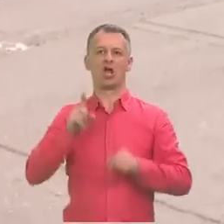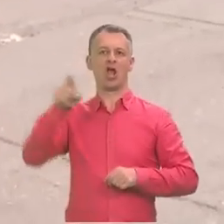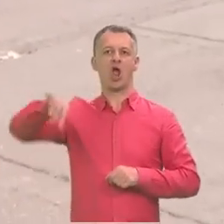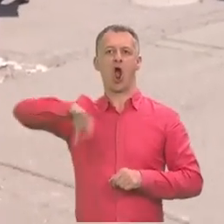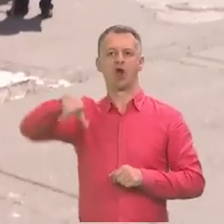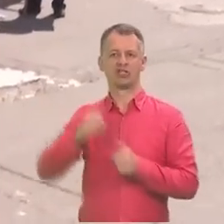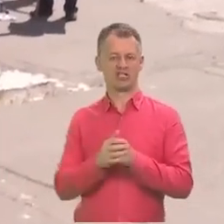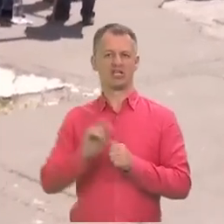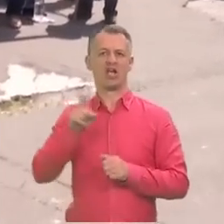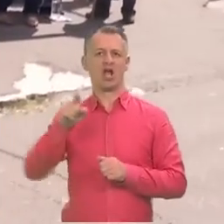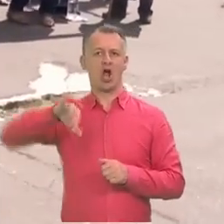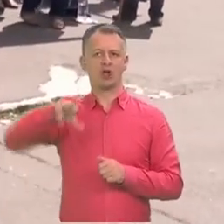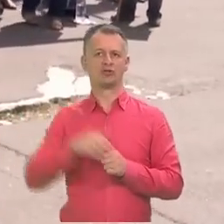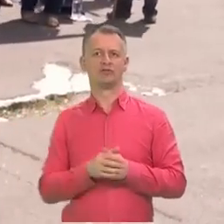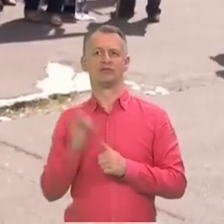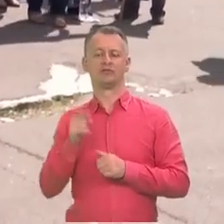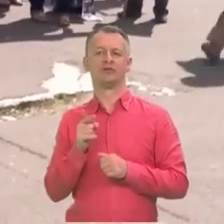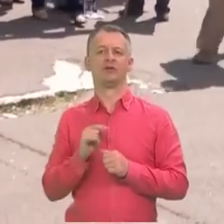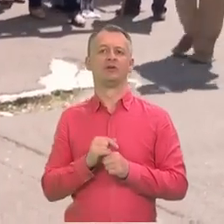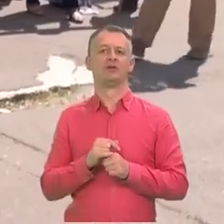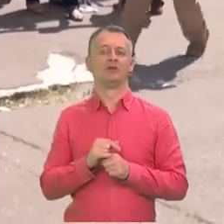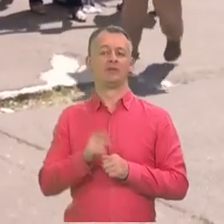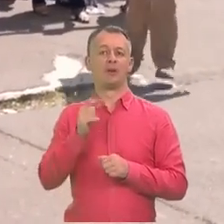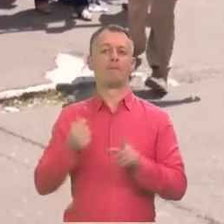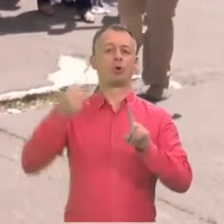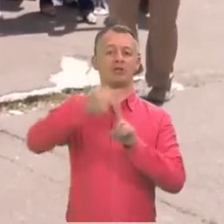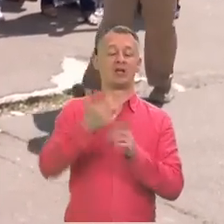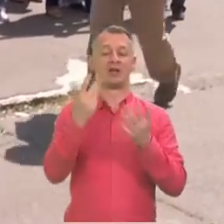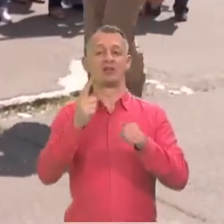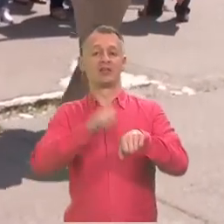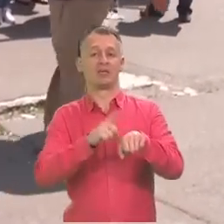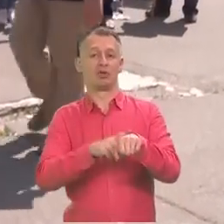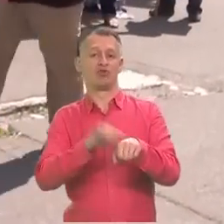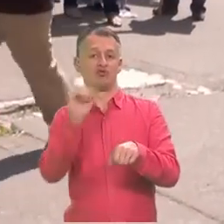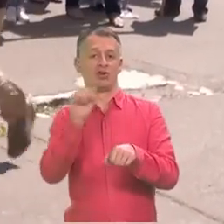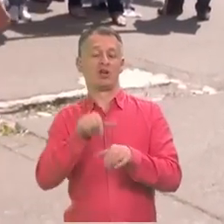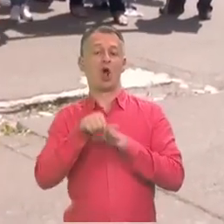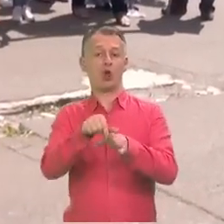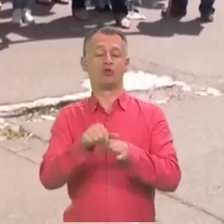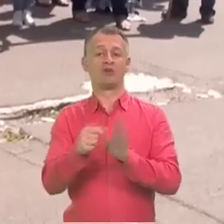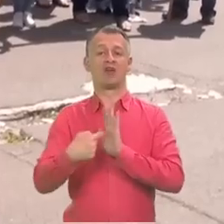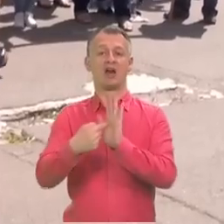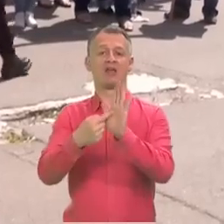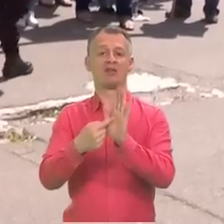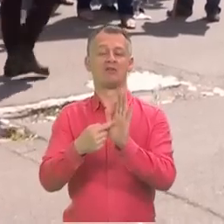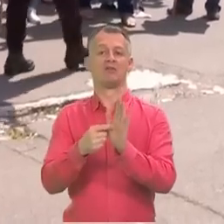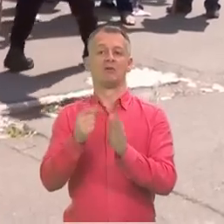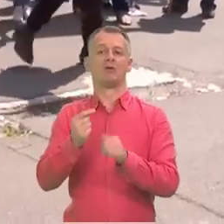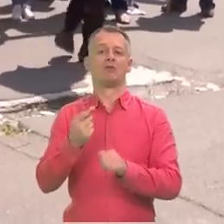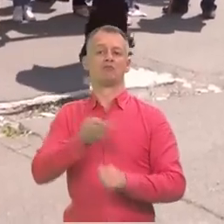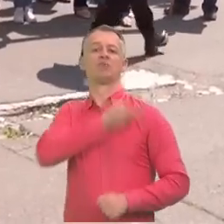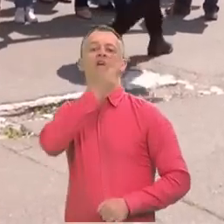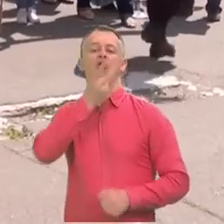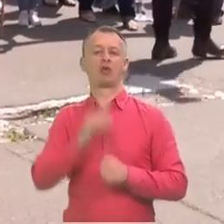Cât vom protesta? Atât timp cât cei care ne conduc se vor arăta în continuare aroganți și cinici. Atât timp cât nu înțeleg că